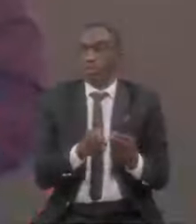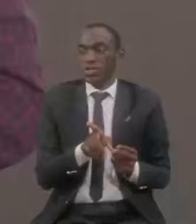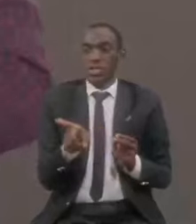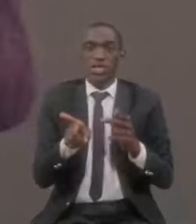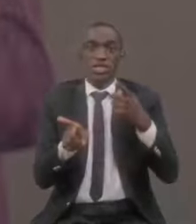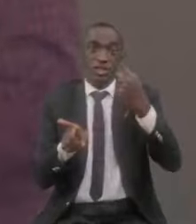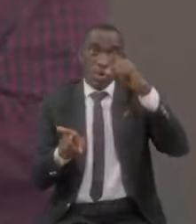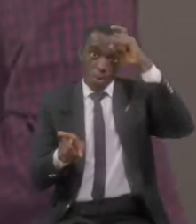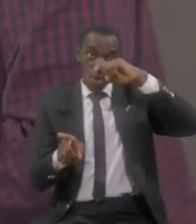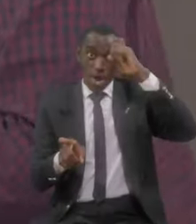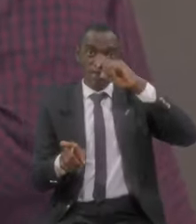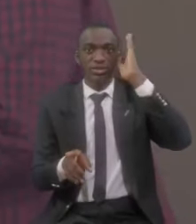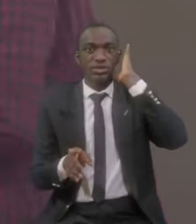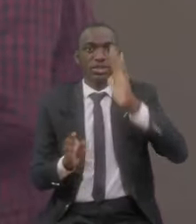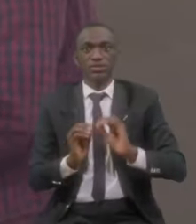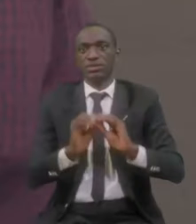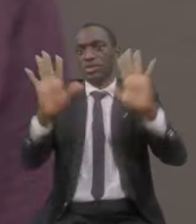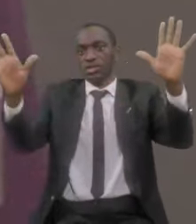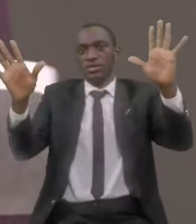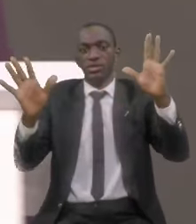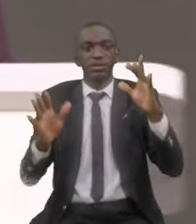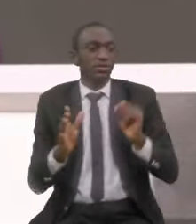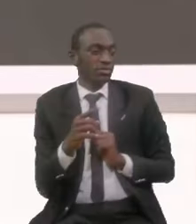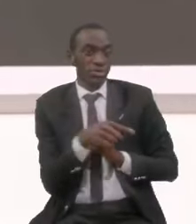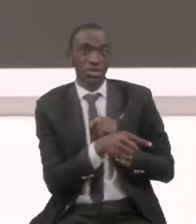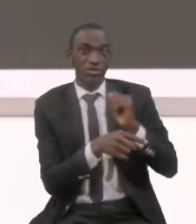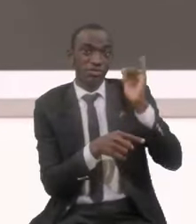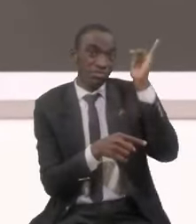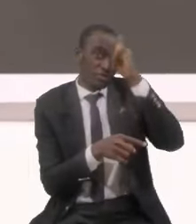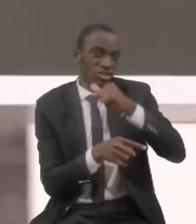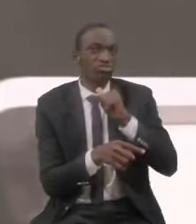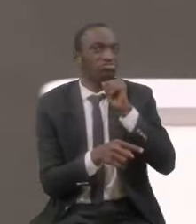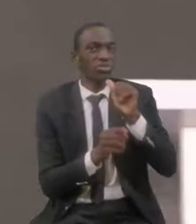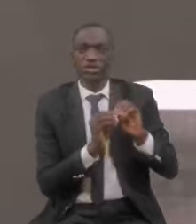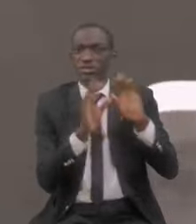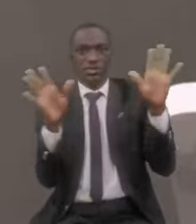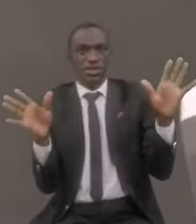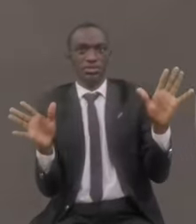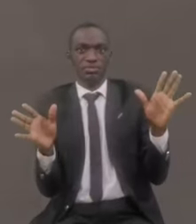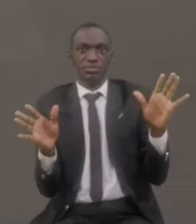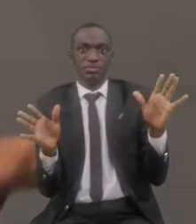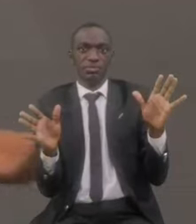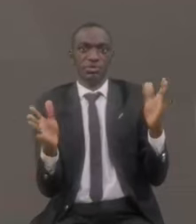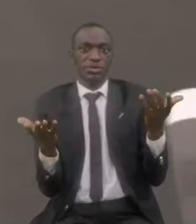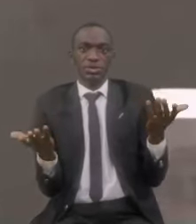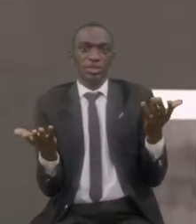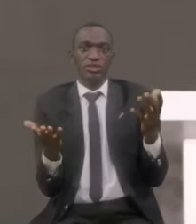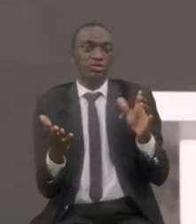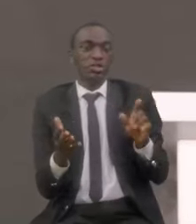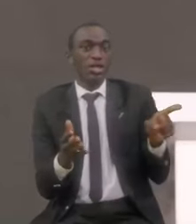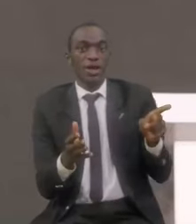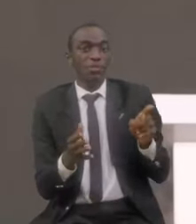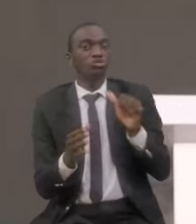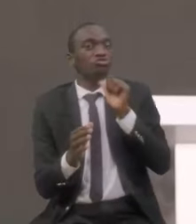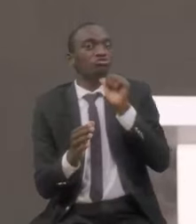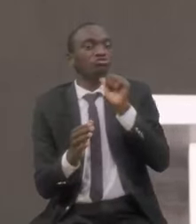sages brilleront. Les insensés ne brillent pas. Les vagabonds ne brillent pas. Ceux-là